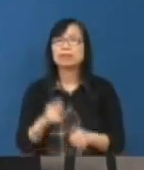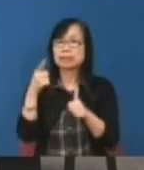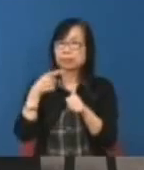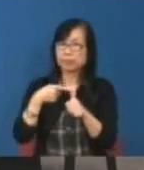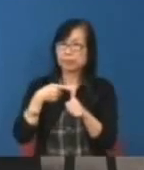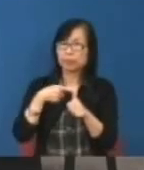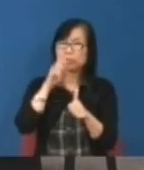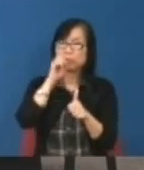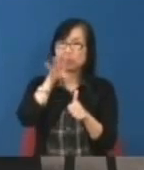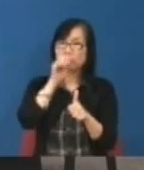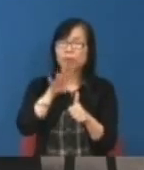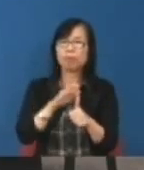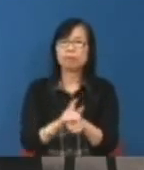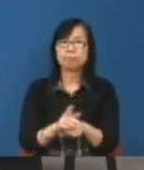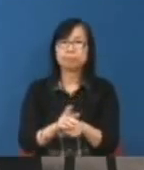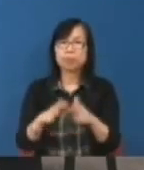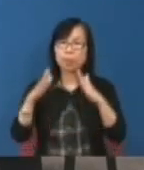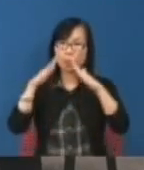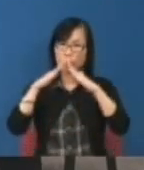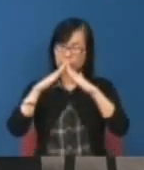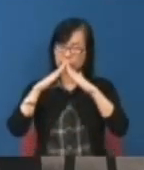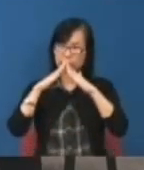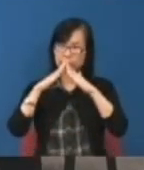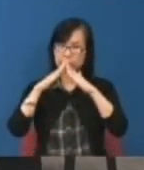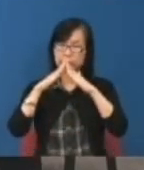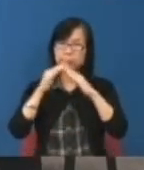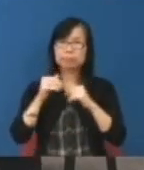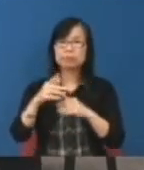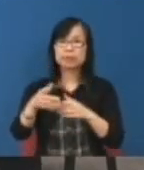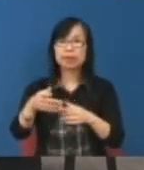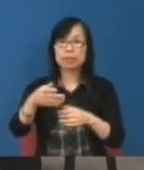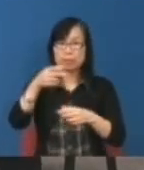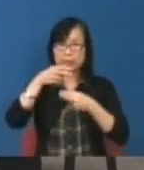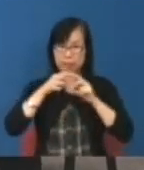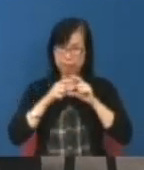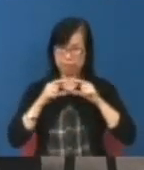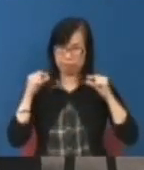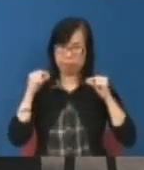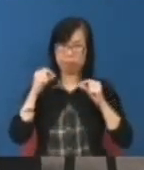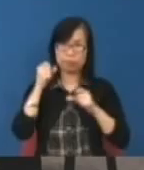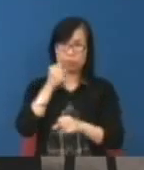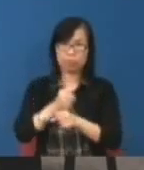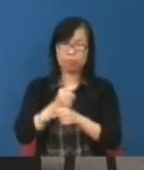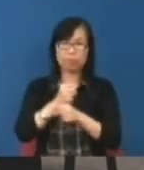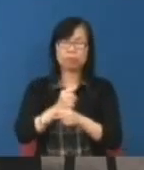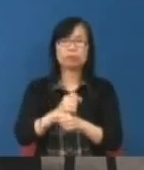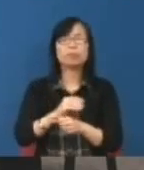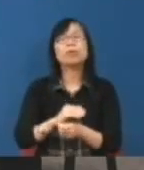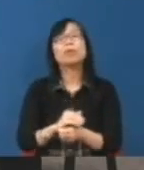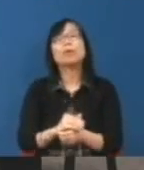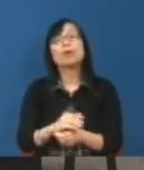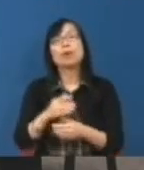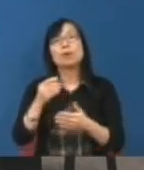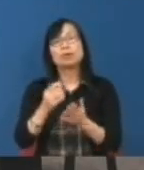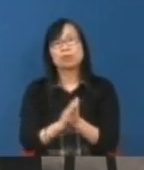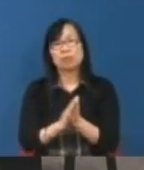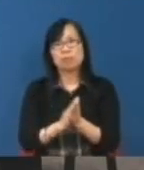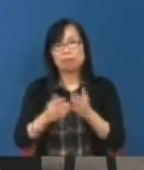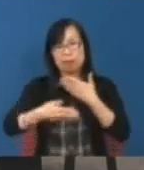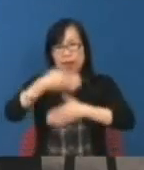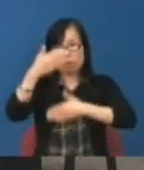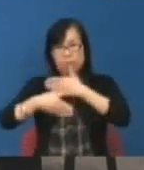講呢個居住問題啦，居住問題喺佢嘅任內即係迅速。 惡化啦，係咪？即係嗰個樓價飆升咁